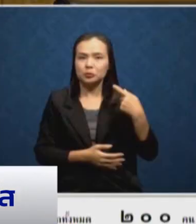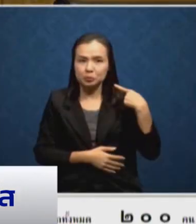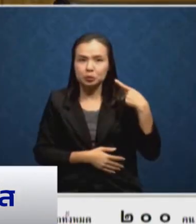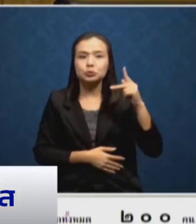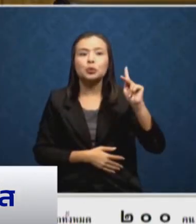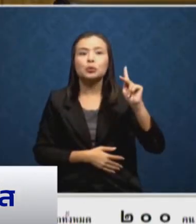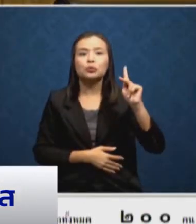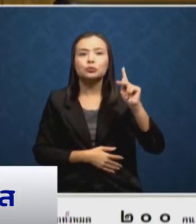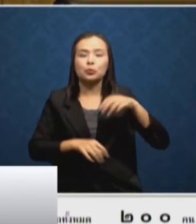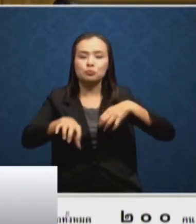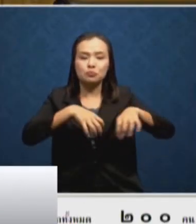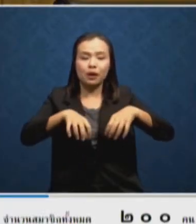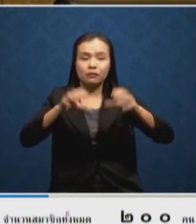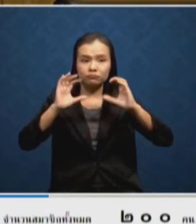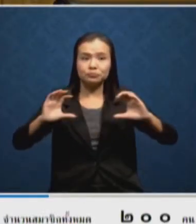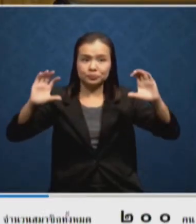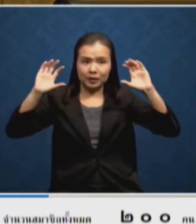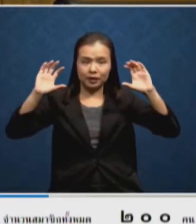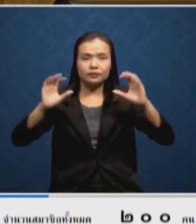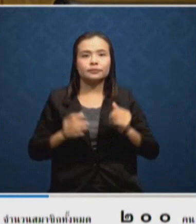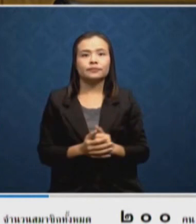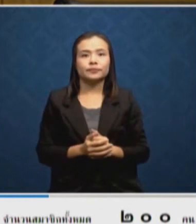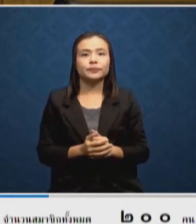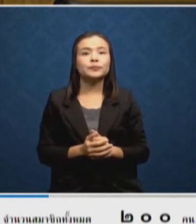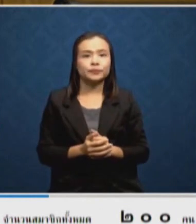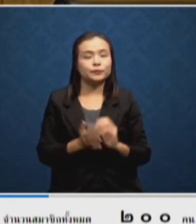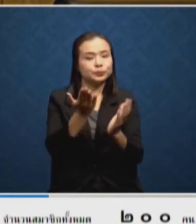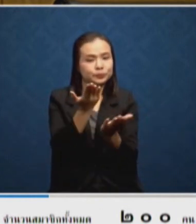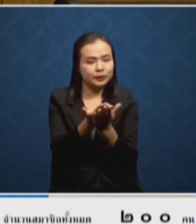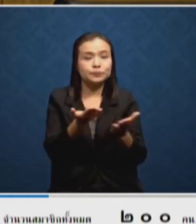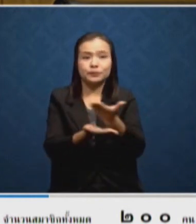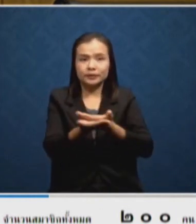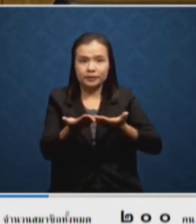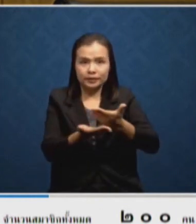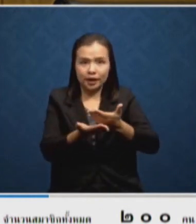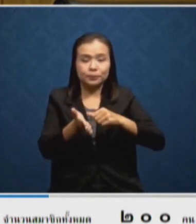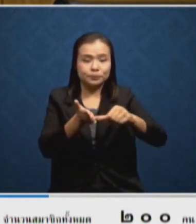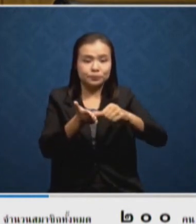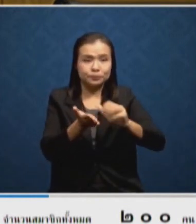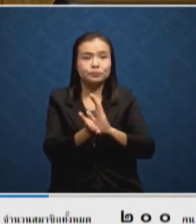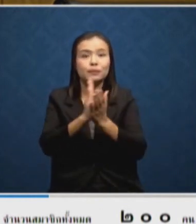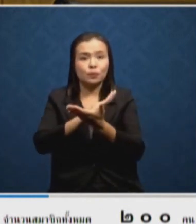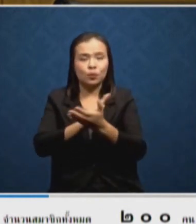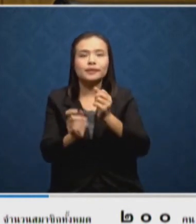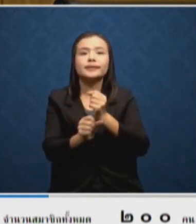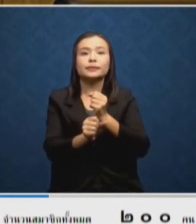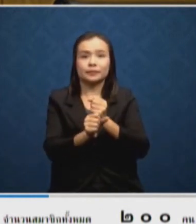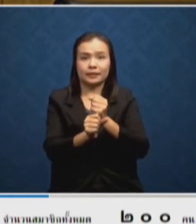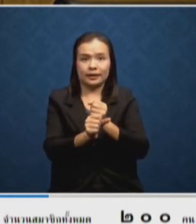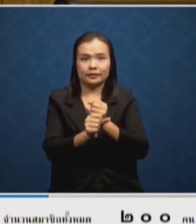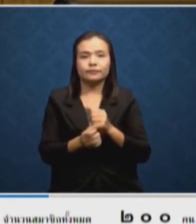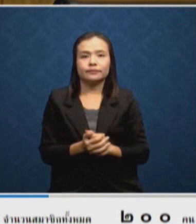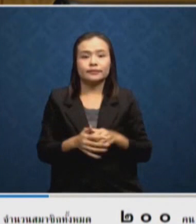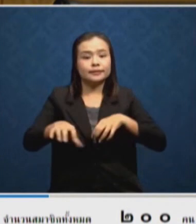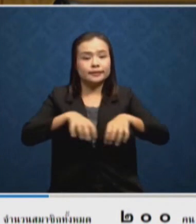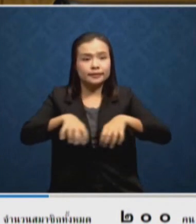รองนายกรัฐมนตรีและรัฐมนตรีว่าการกระทรวงการคลังกล่าวขอบคุณสมาชิกวุฒิสภานะครับที่ให้ความเห็นชอบร่างพระราชบัญญัติ